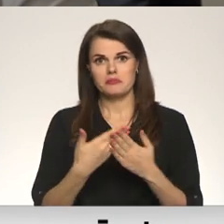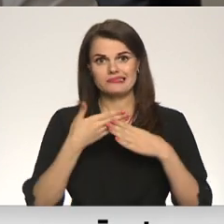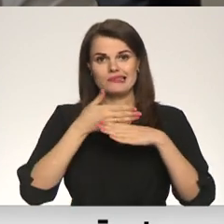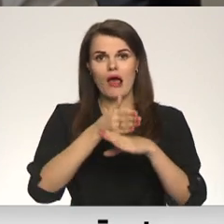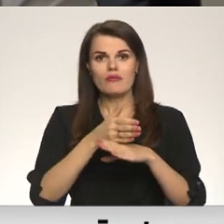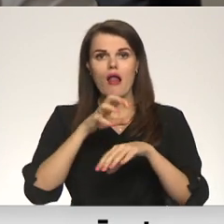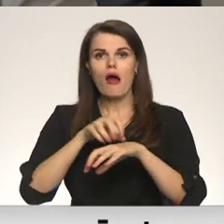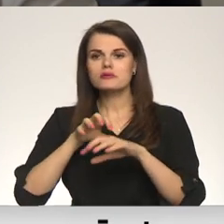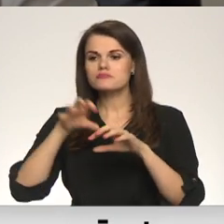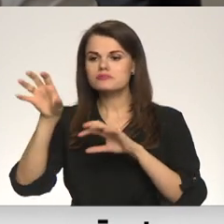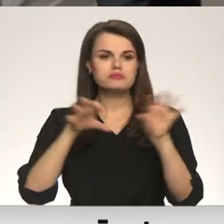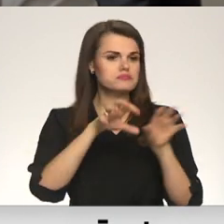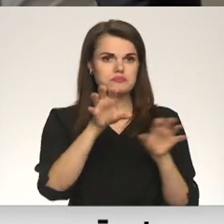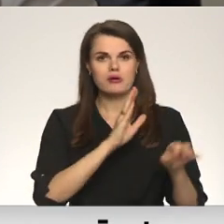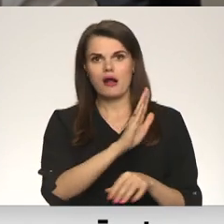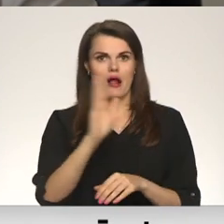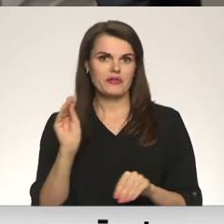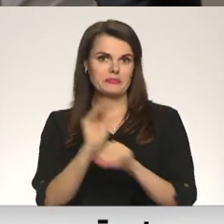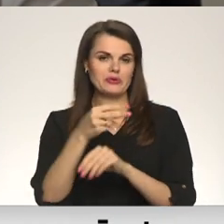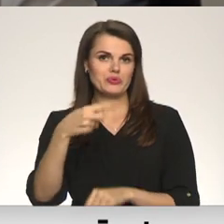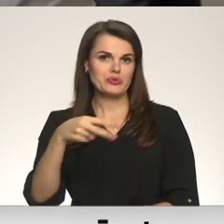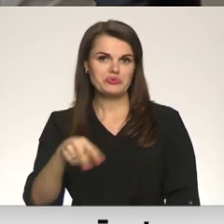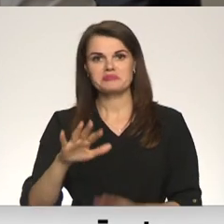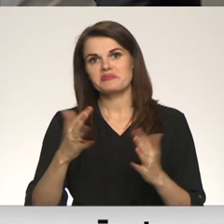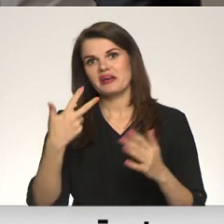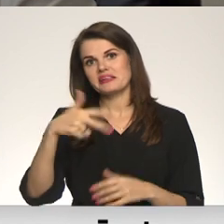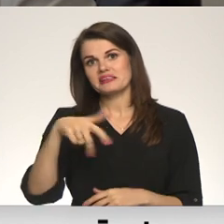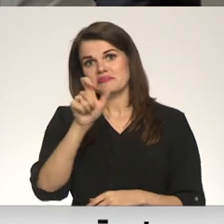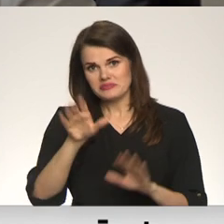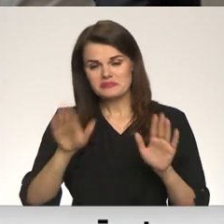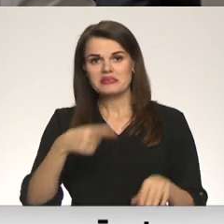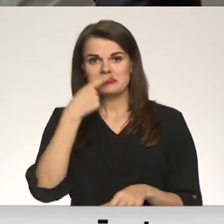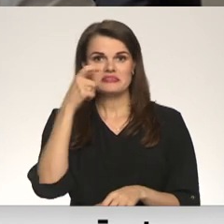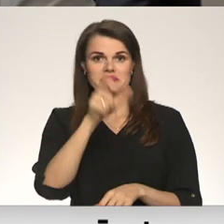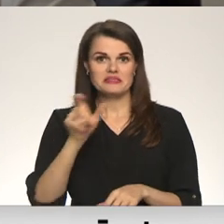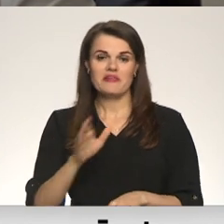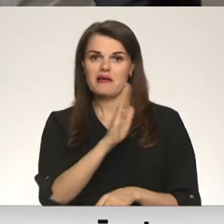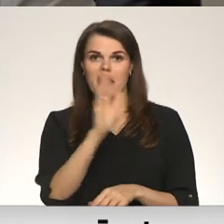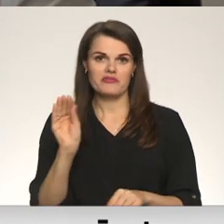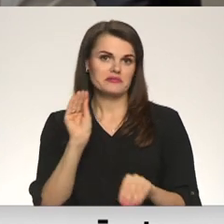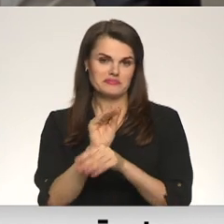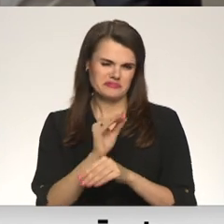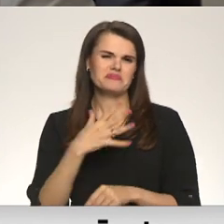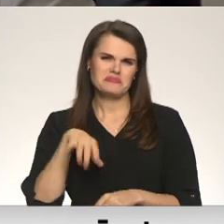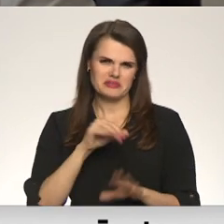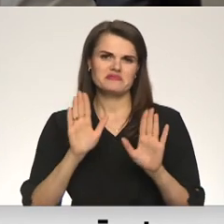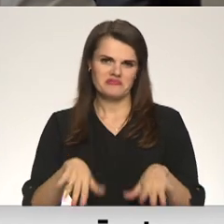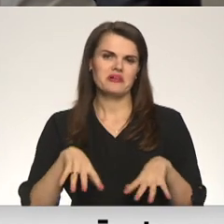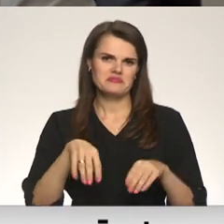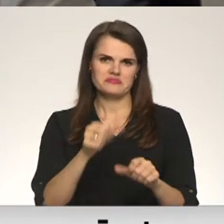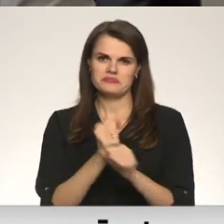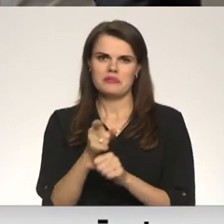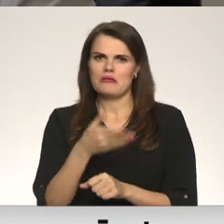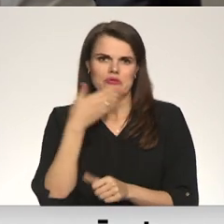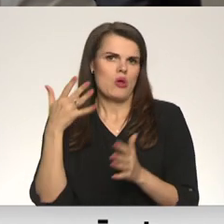uz visiem ārstiem, tad iznāk katram kā 20-30, kaut vai tie būs 100 cilvēku katru praksi, mēs varam šo darbu veikt. Tā nav